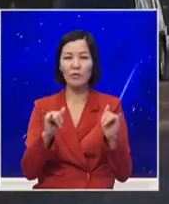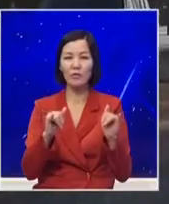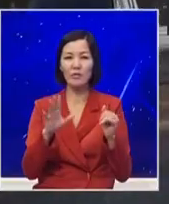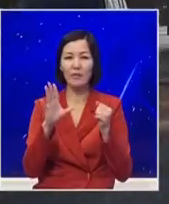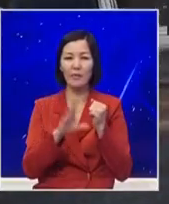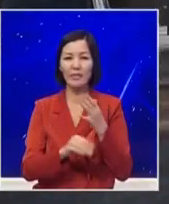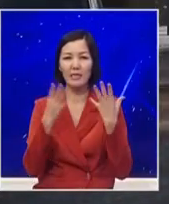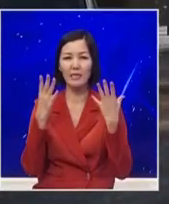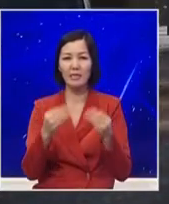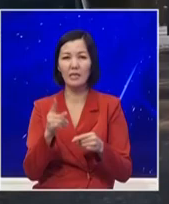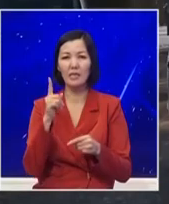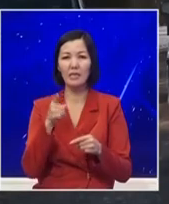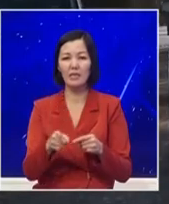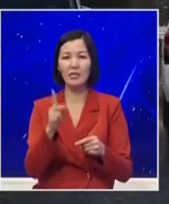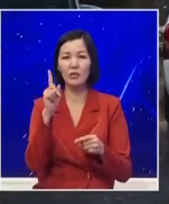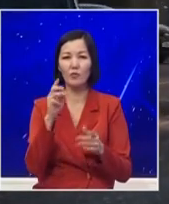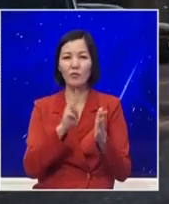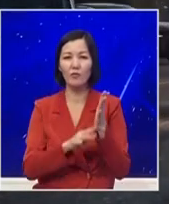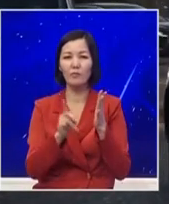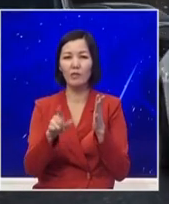составил 1180 человек.